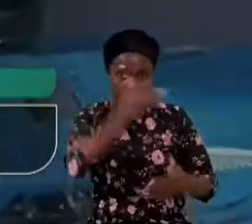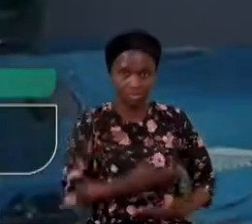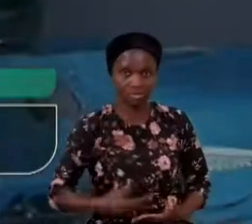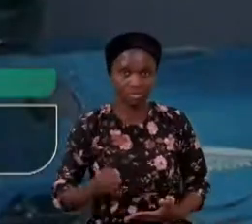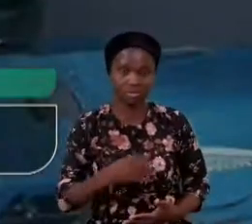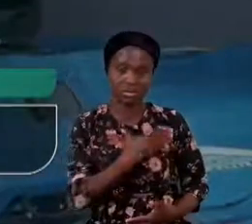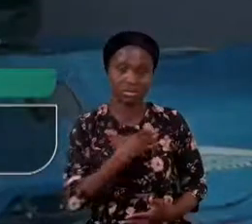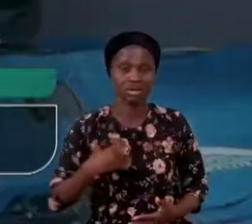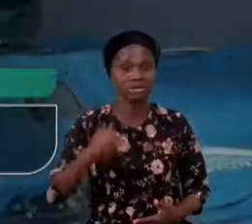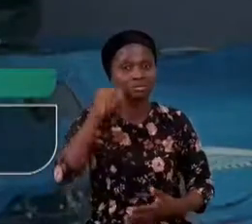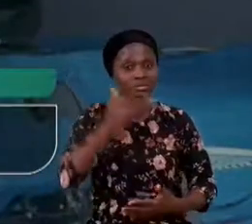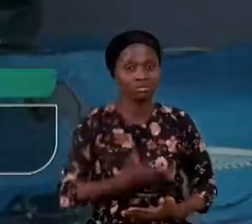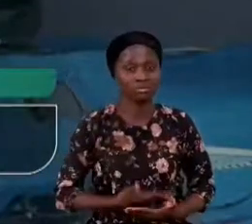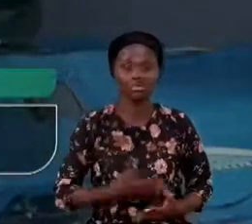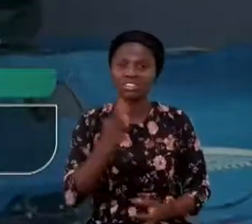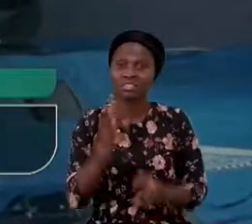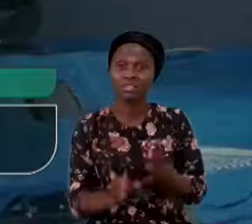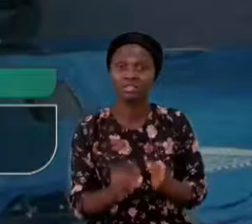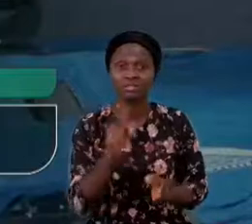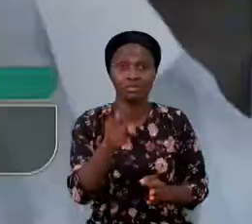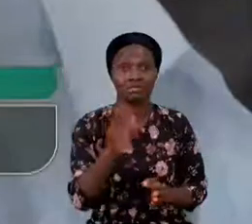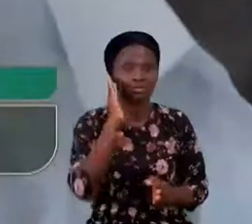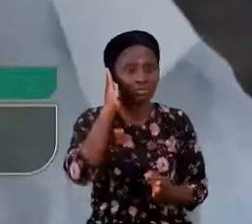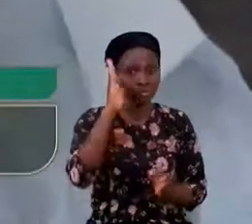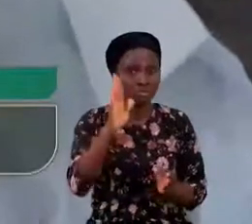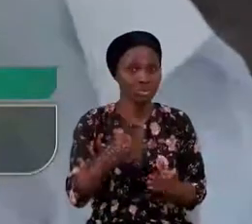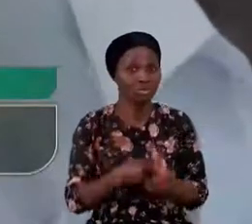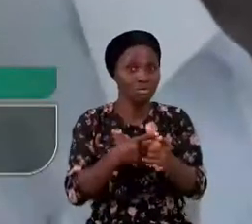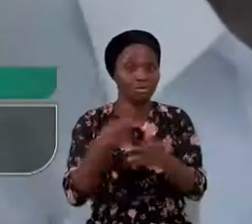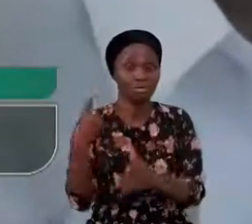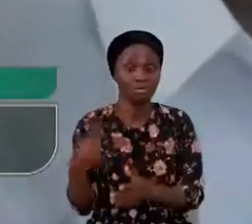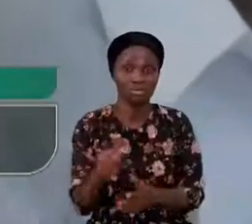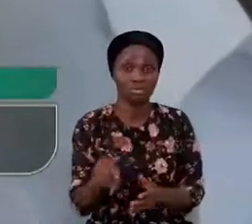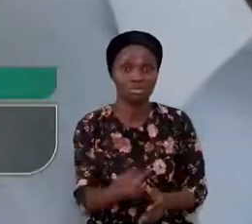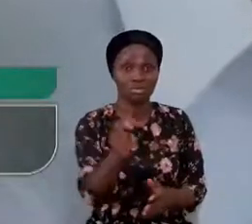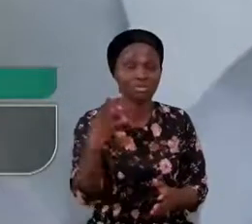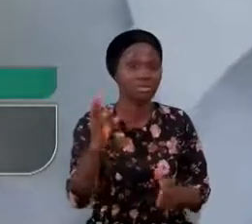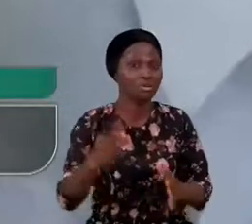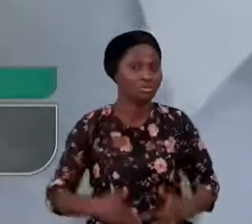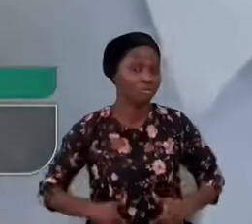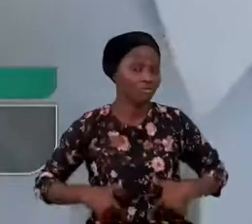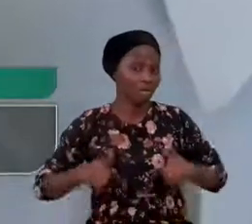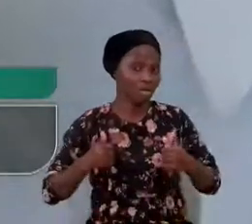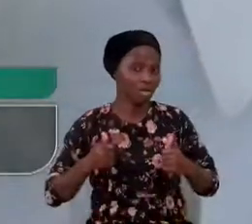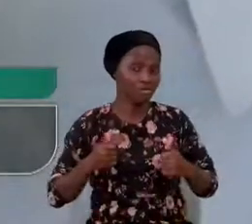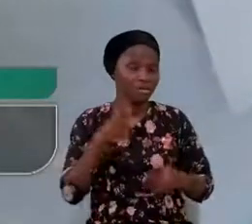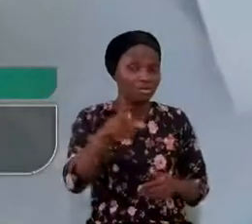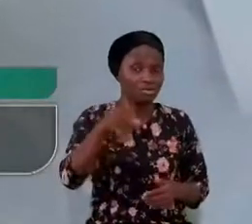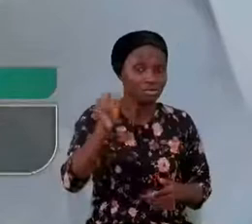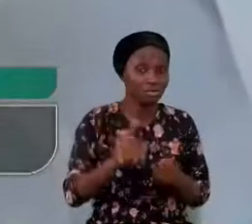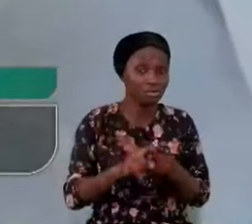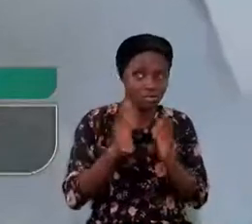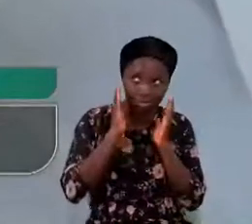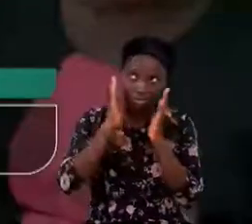vie, nous devons regardez dans une seule direction. Montrez-moi un coureur. Montrez-moi un